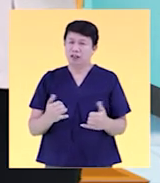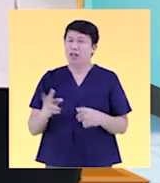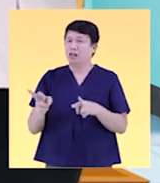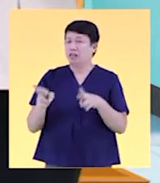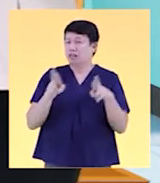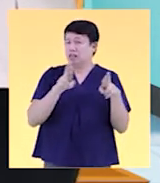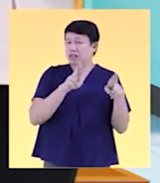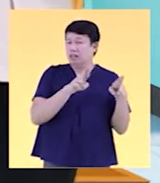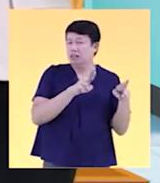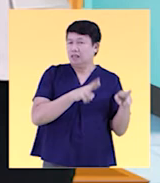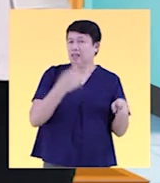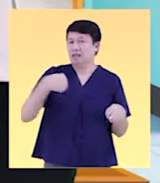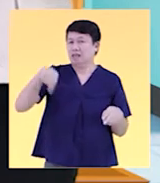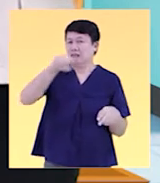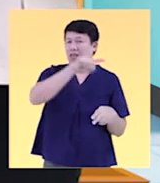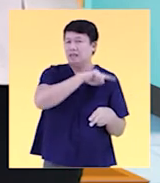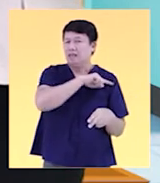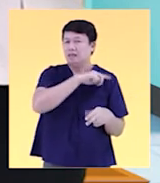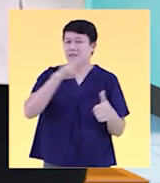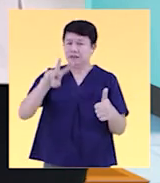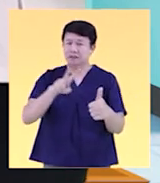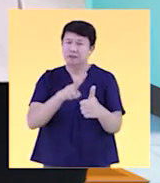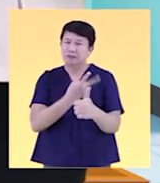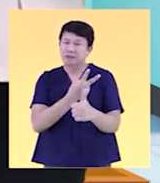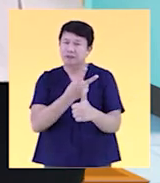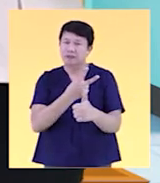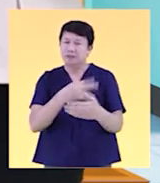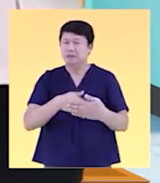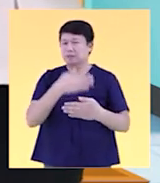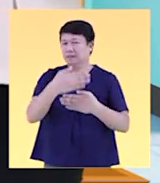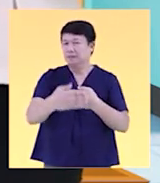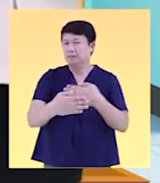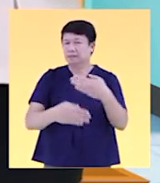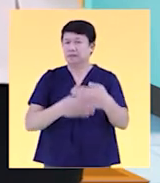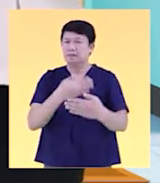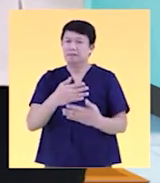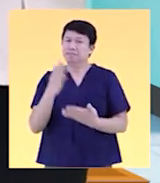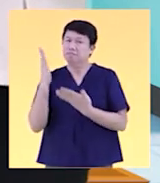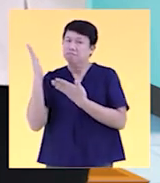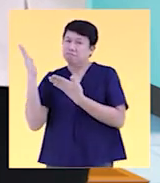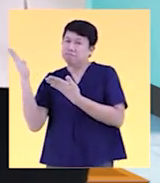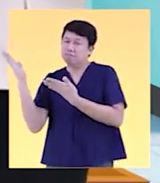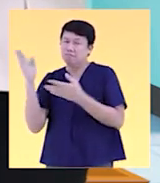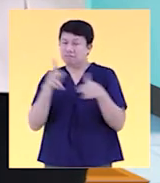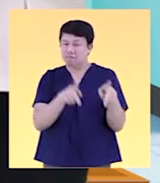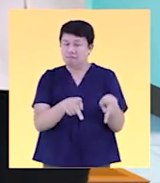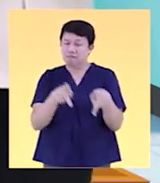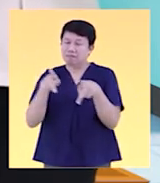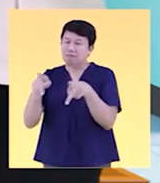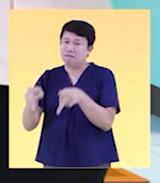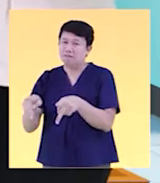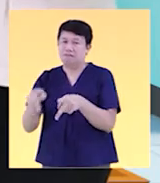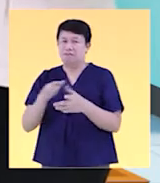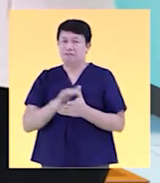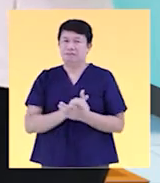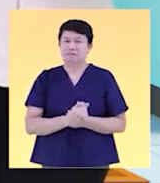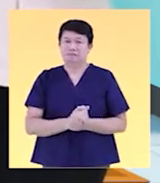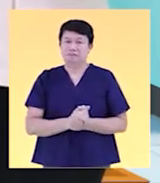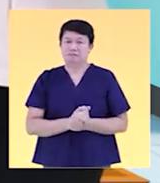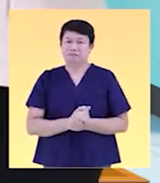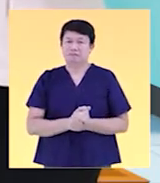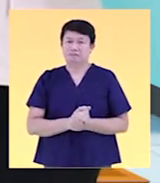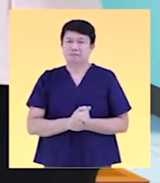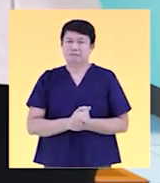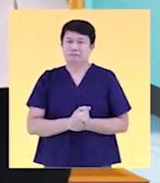Ngayon, handa na tayo para sa ikalawang step o hakbang. Ito ang plan.